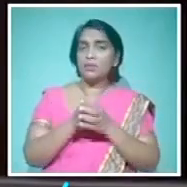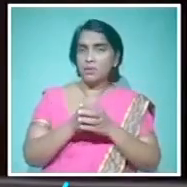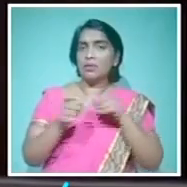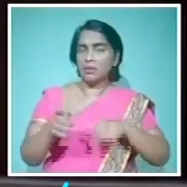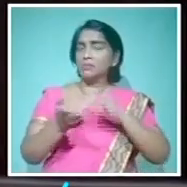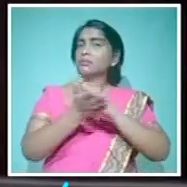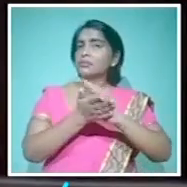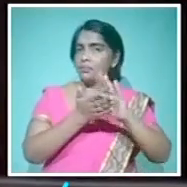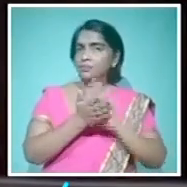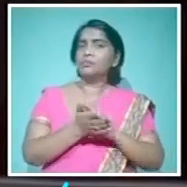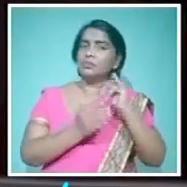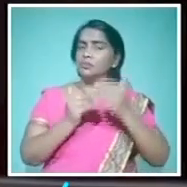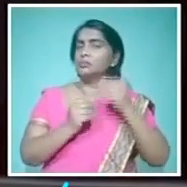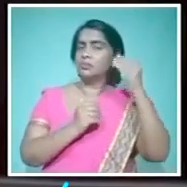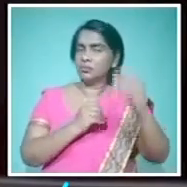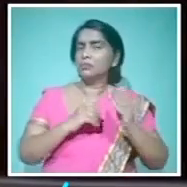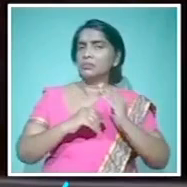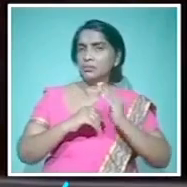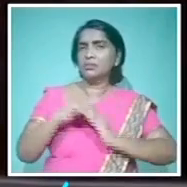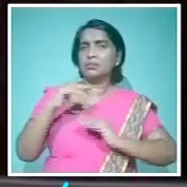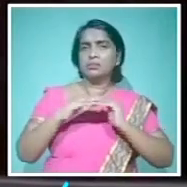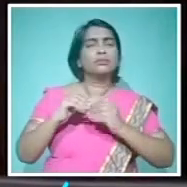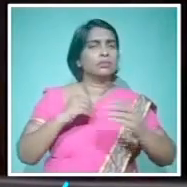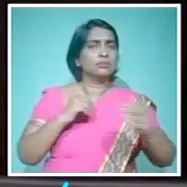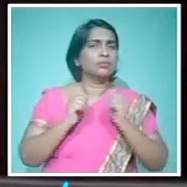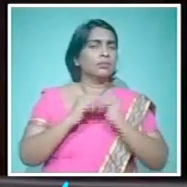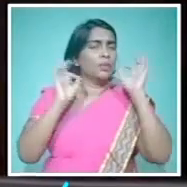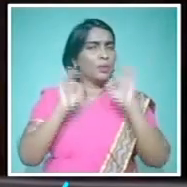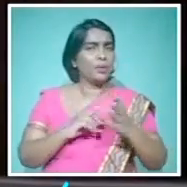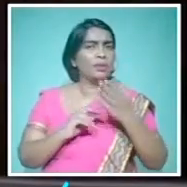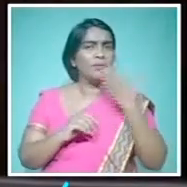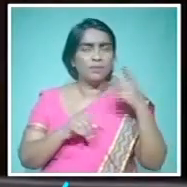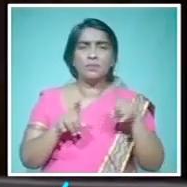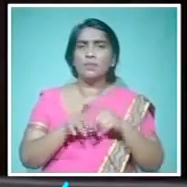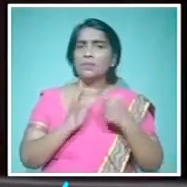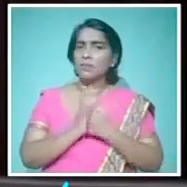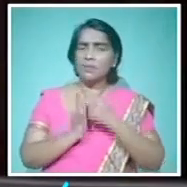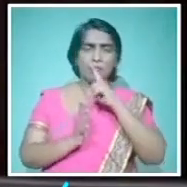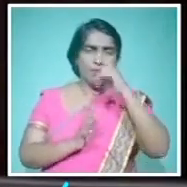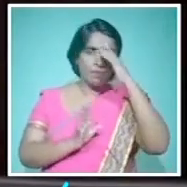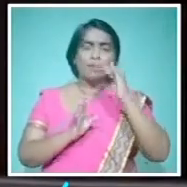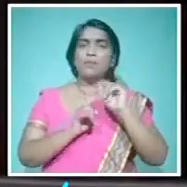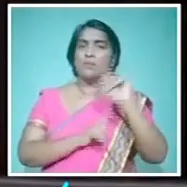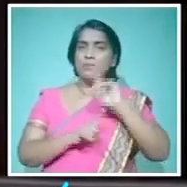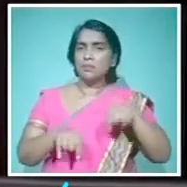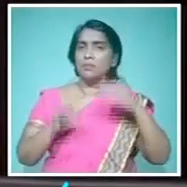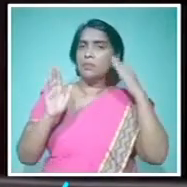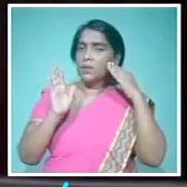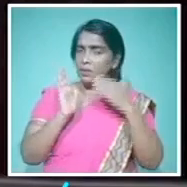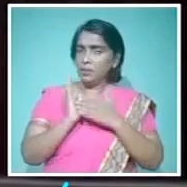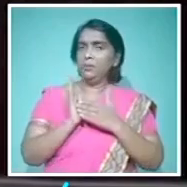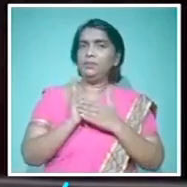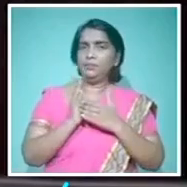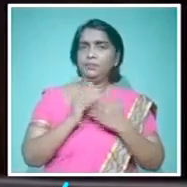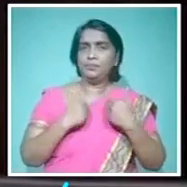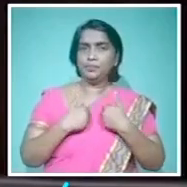साधारण समहट इद्रियदी क्रियाकारक मे विधि सिधु नोवेन्न तिगुण ऐसा गर्व कथानायक तुमने पार्लमेंट अद अवधार नियम करना